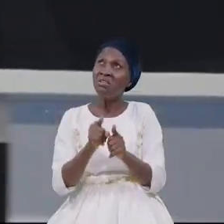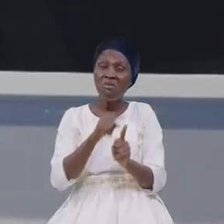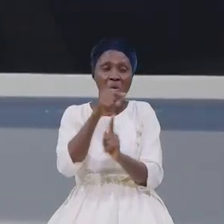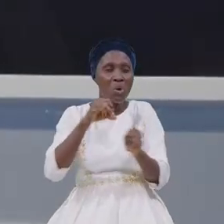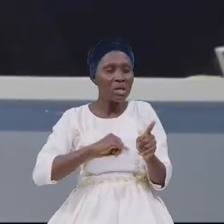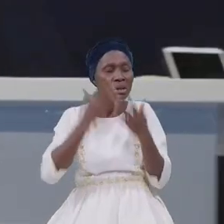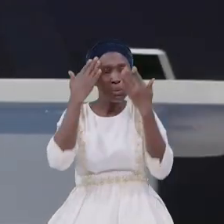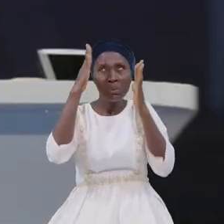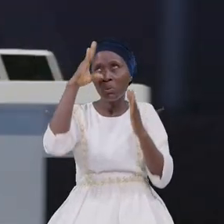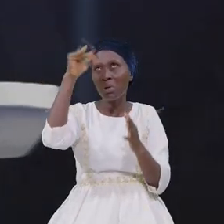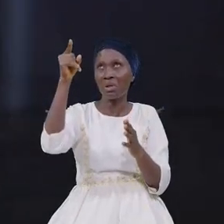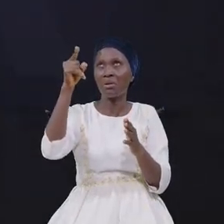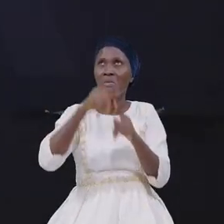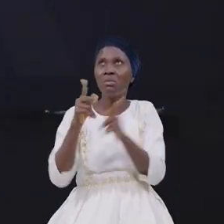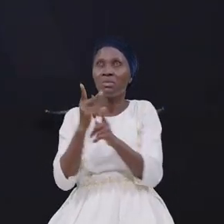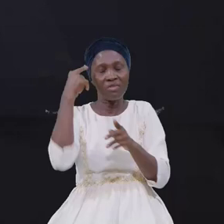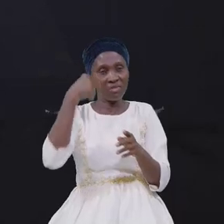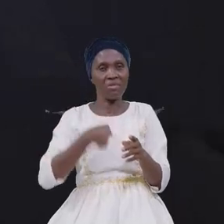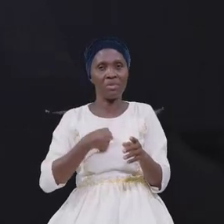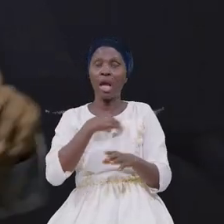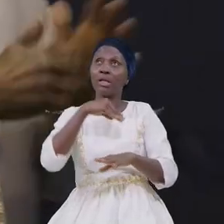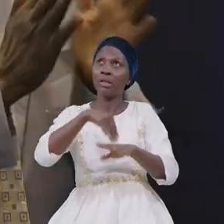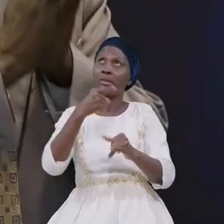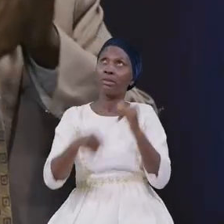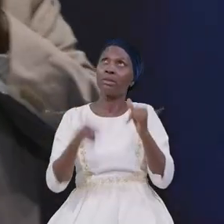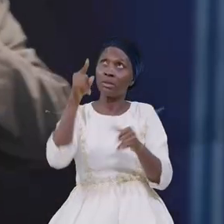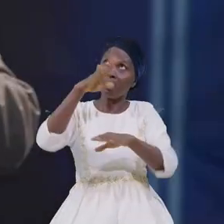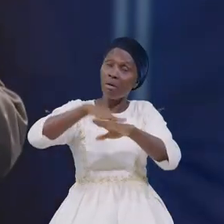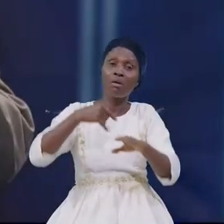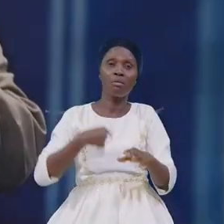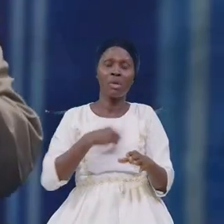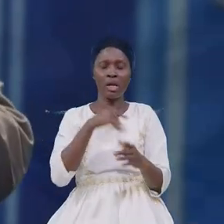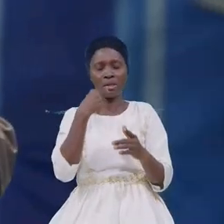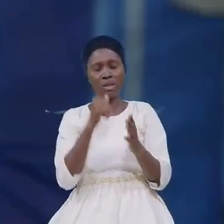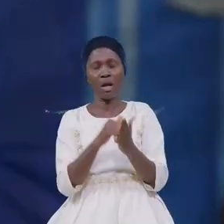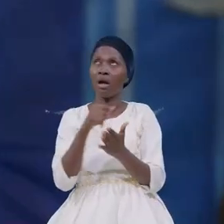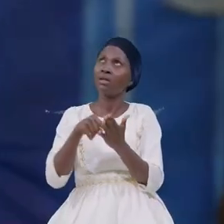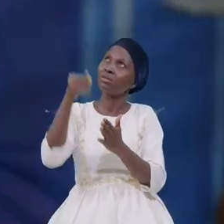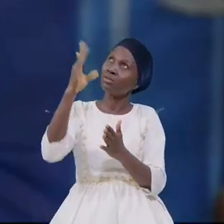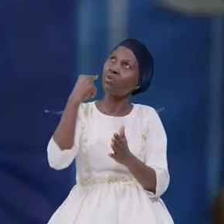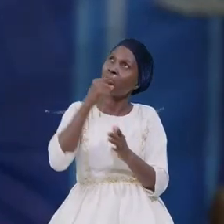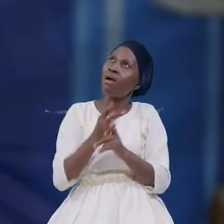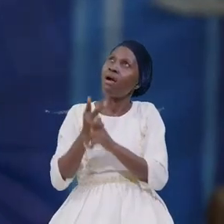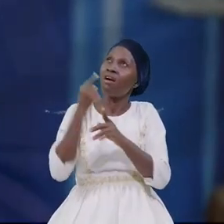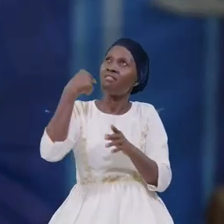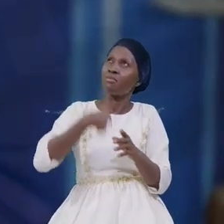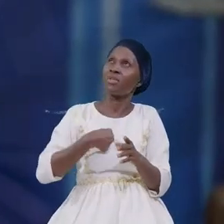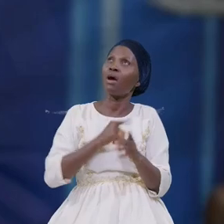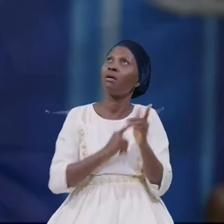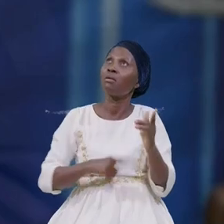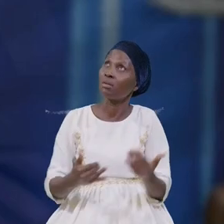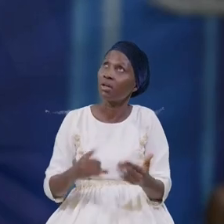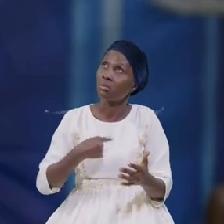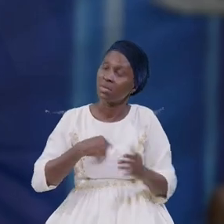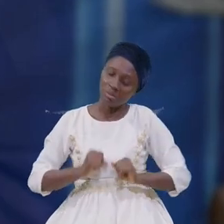pas, finalement, il m'a appelé. J'ai dit que ce Dieu qui prend soin de moi, Seigneur, je viens à